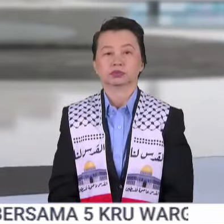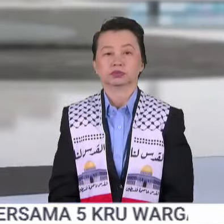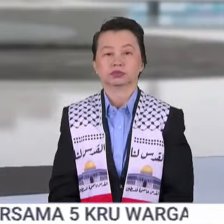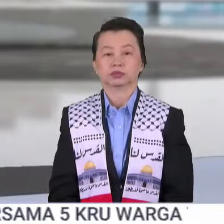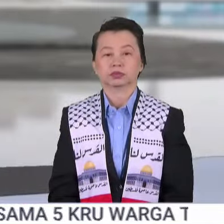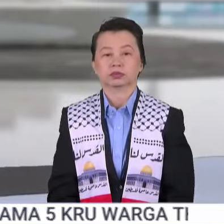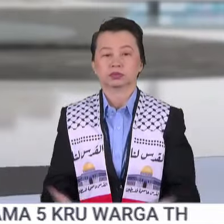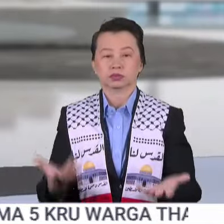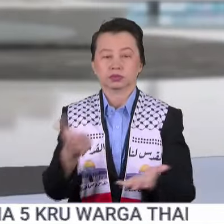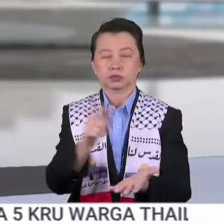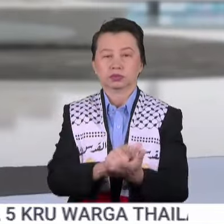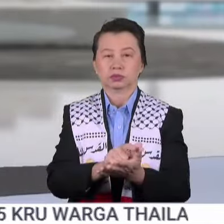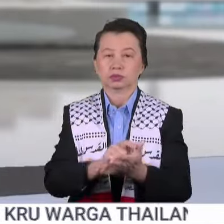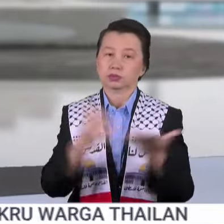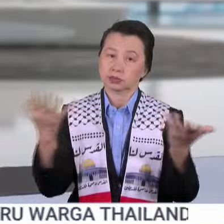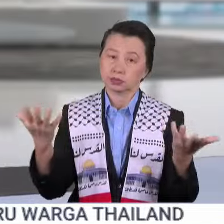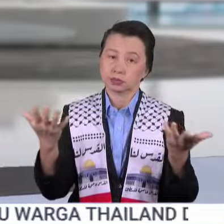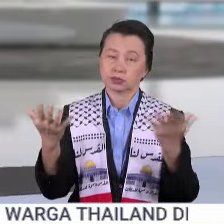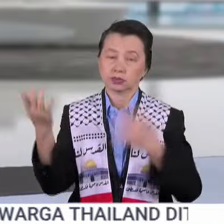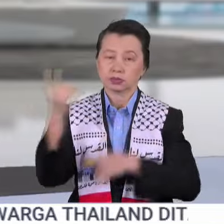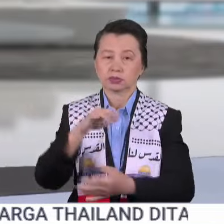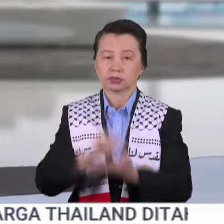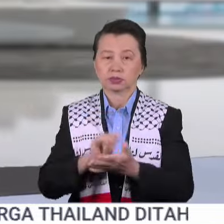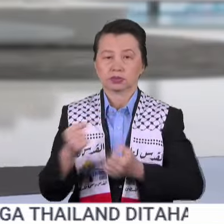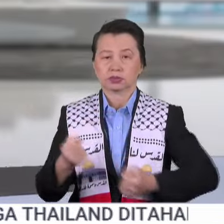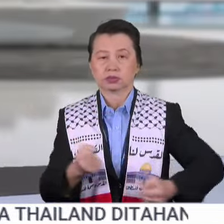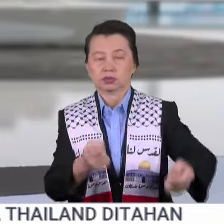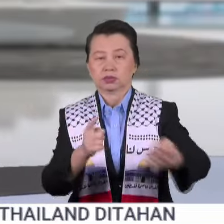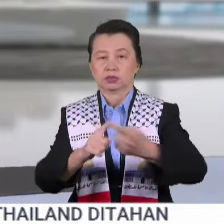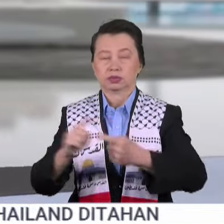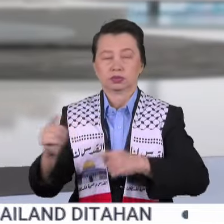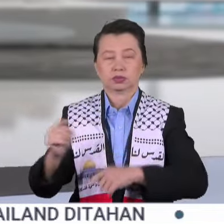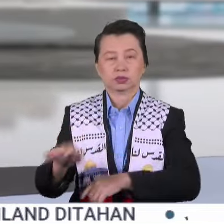Baik saudara, laporan itu mengakhiri berita wilayah buat hari ini. Dari sungai ke